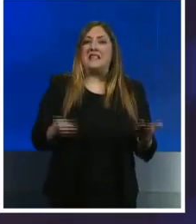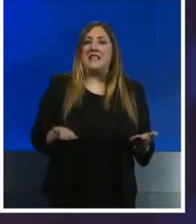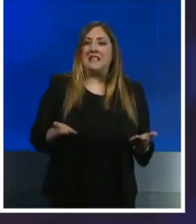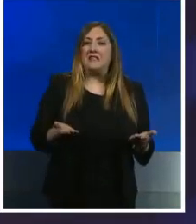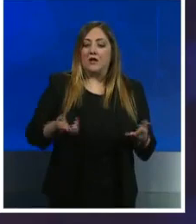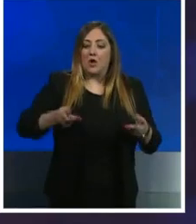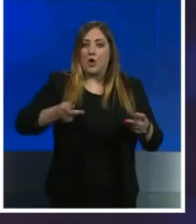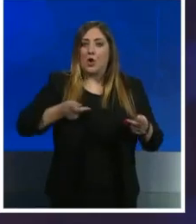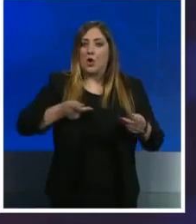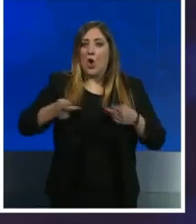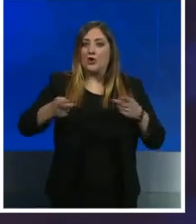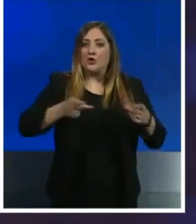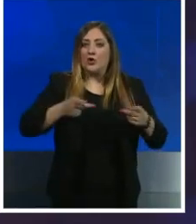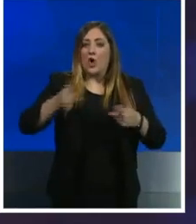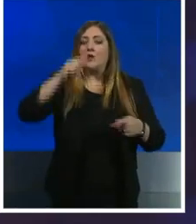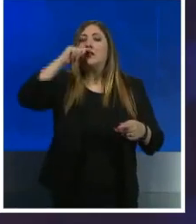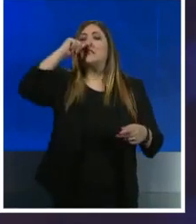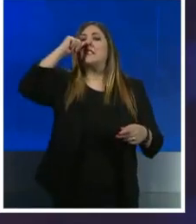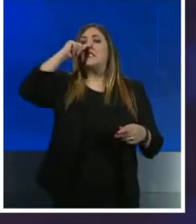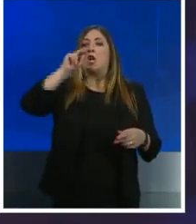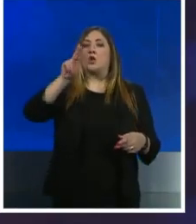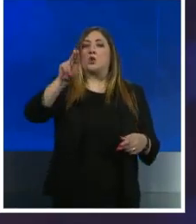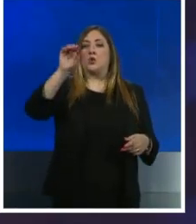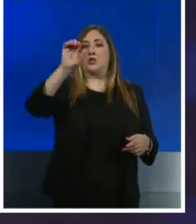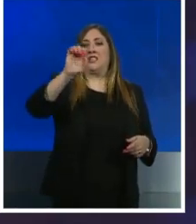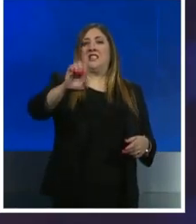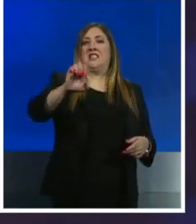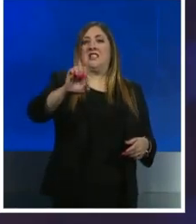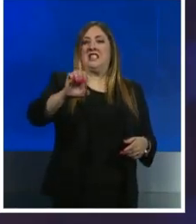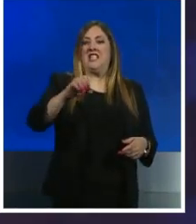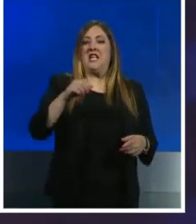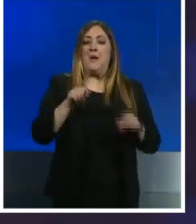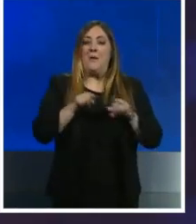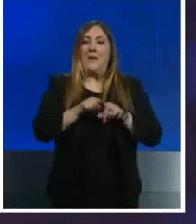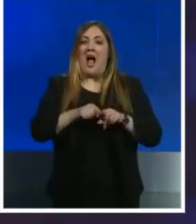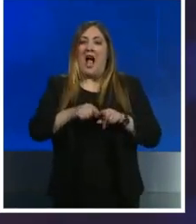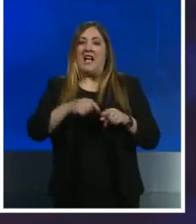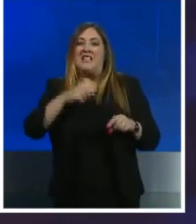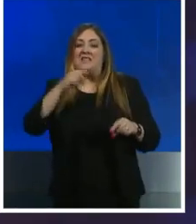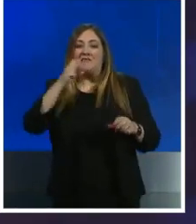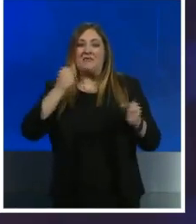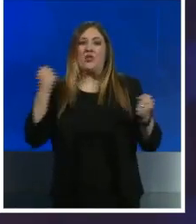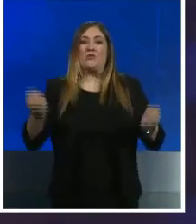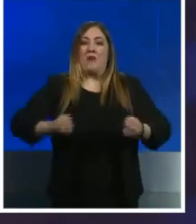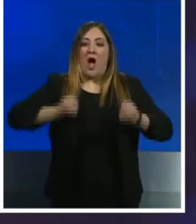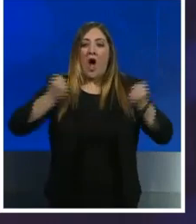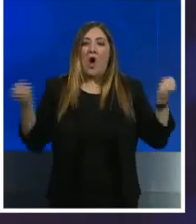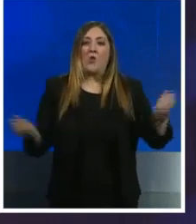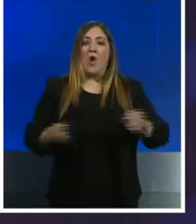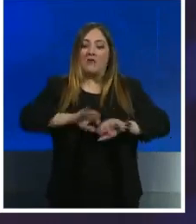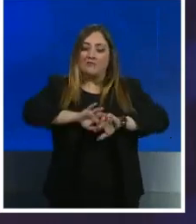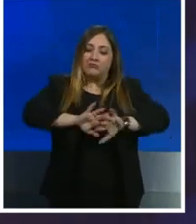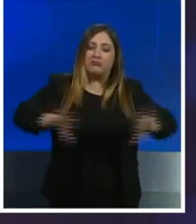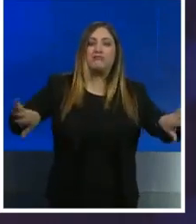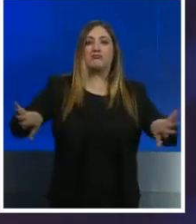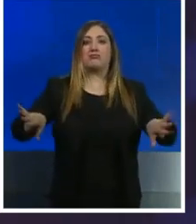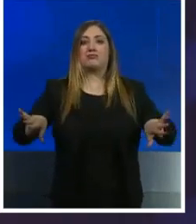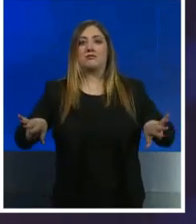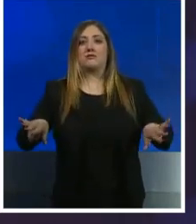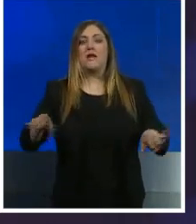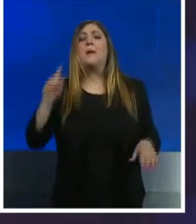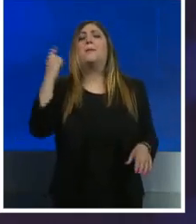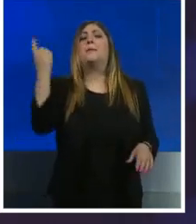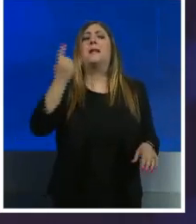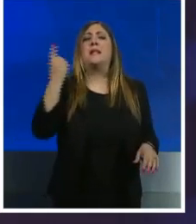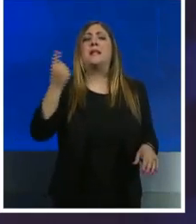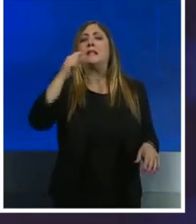l-arroganza tal-Kummissjoni li tirrombla fuq kulħadd għax iż-żewġ gruppi jiġifieri l-IPP